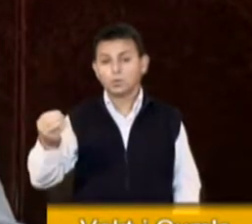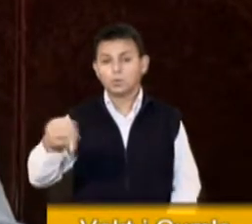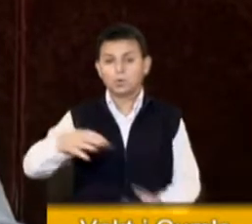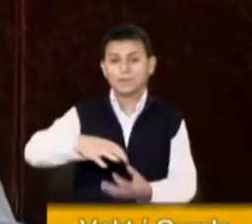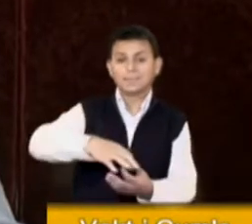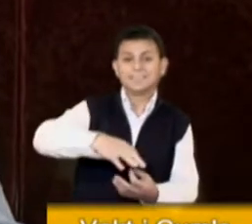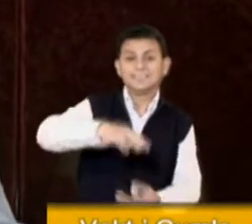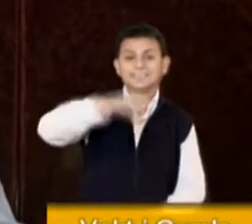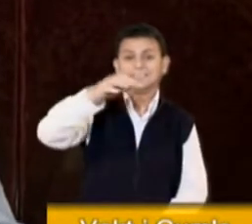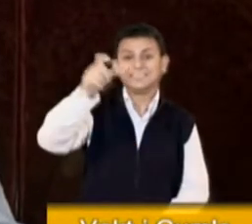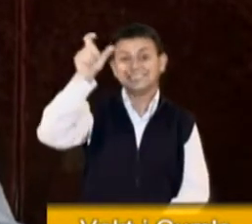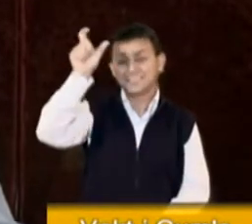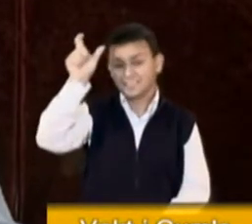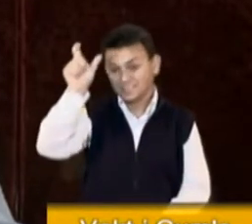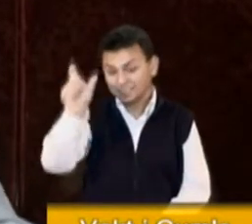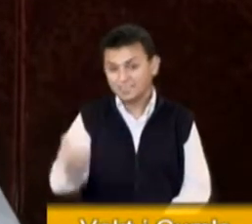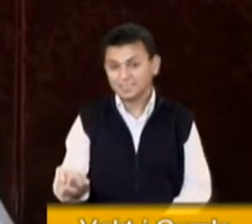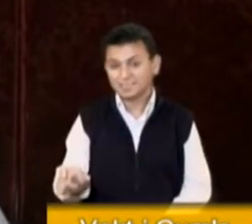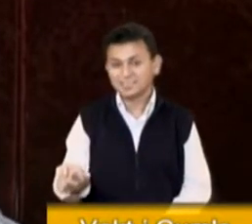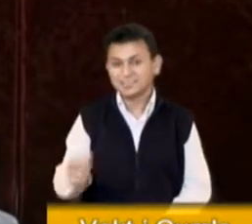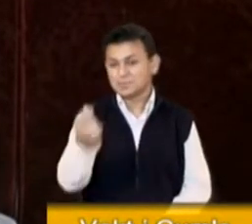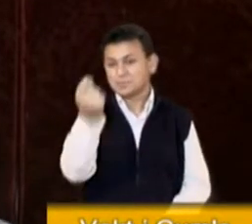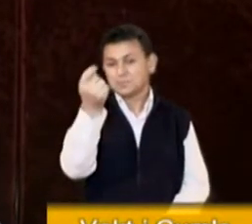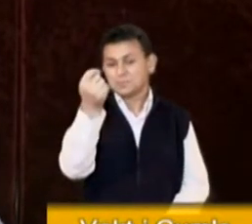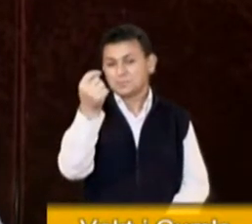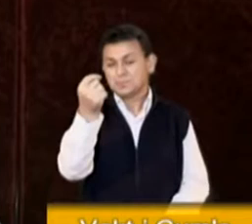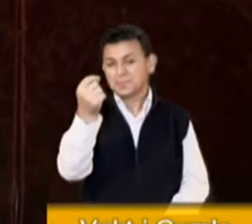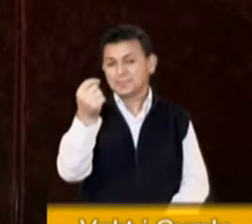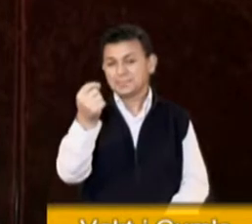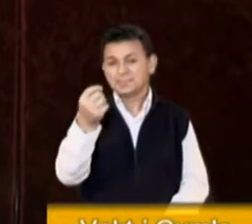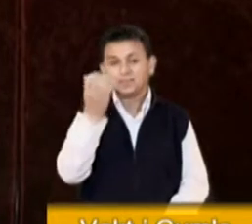fakir, biraz daha zayıf bir kimse.